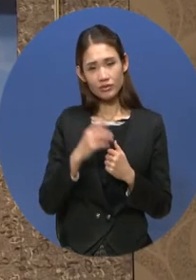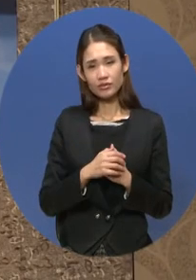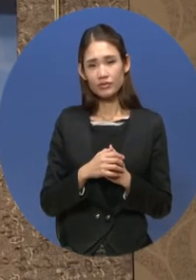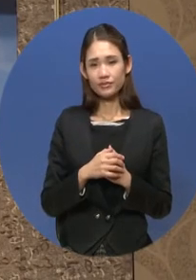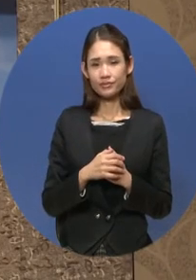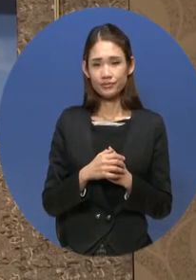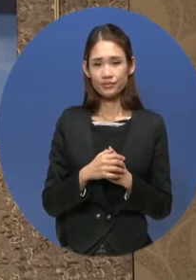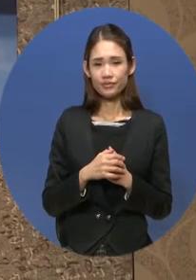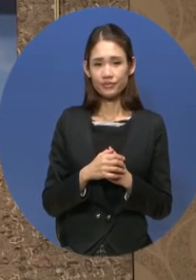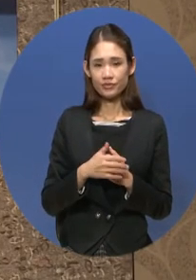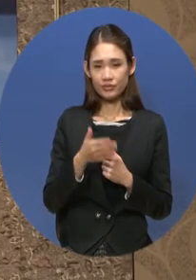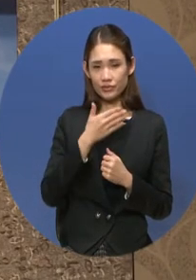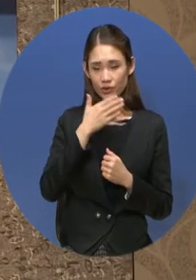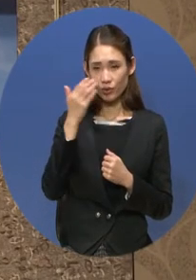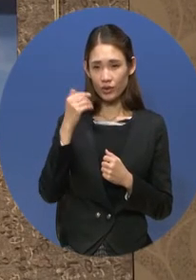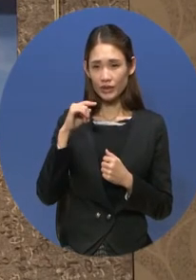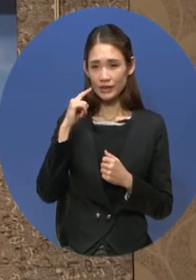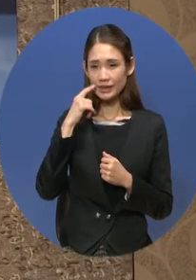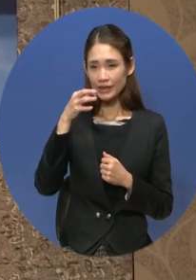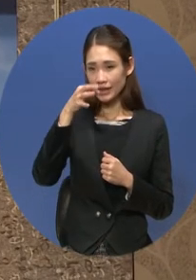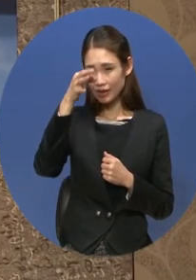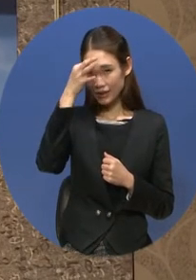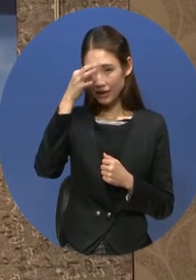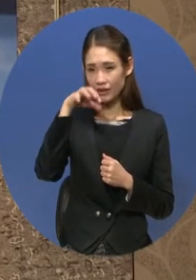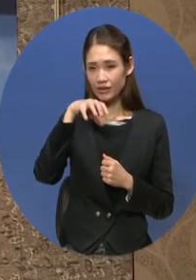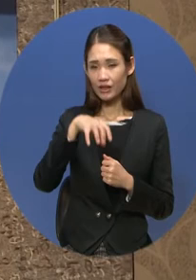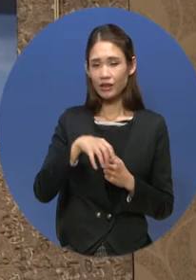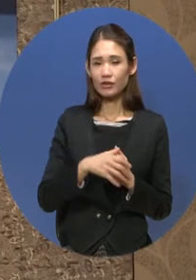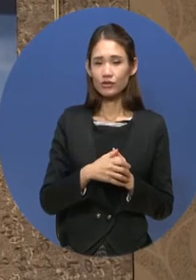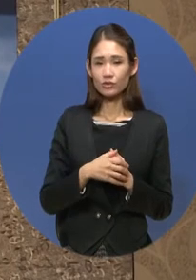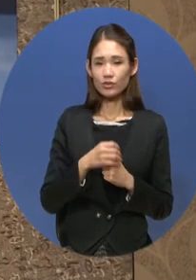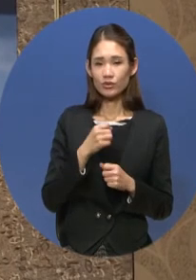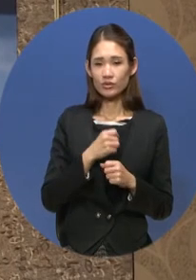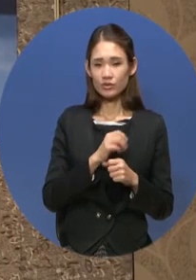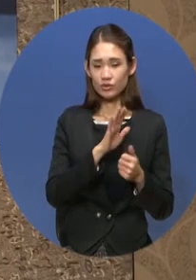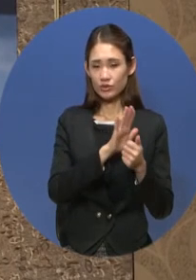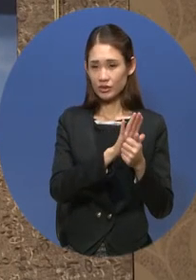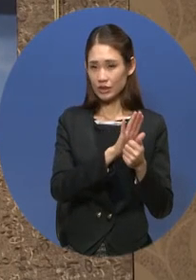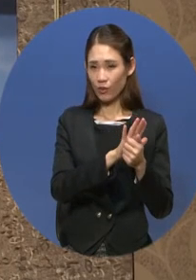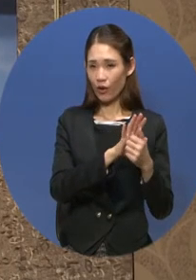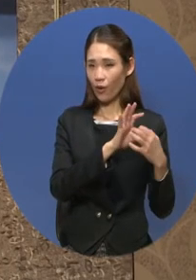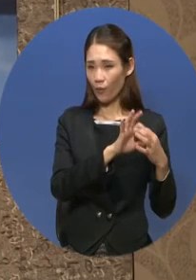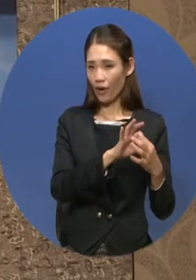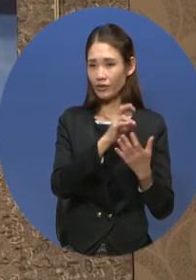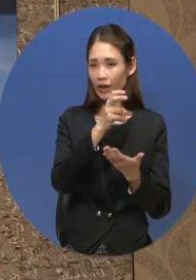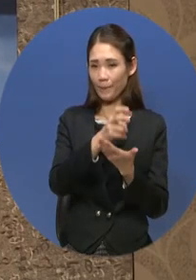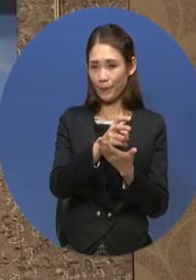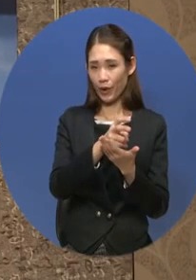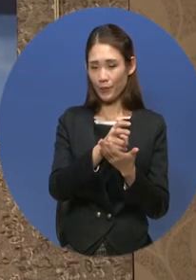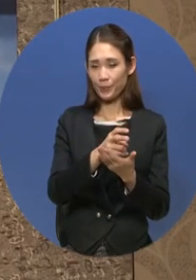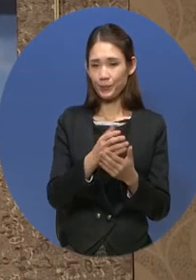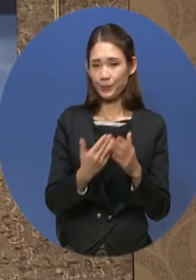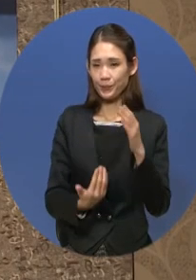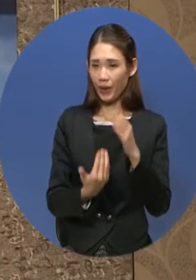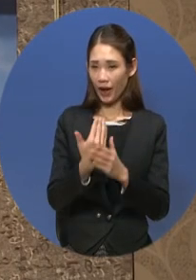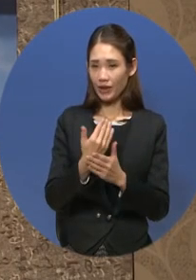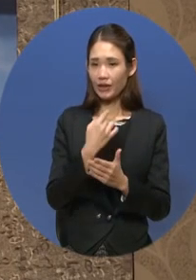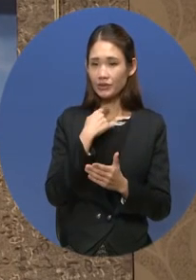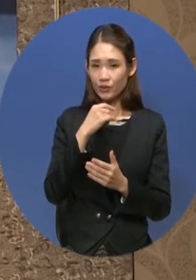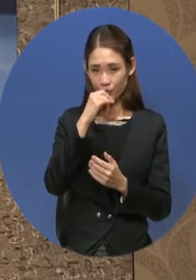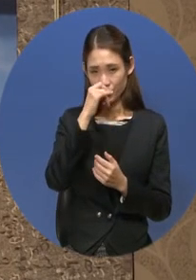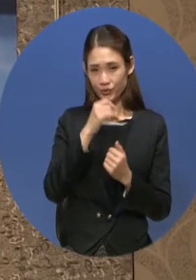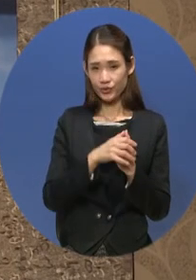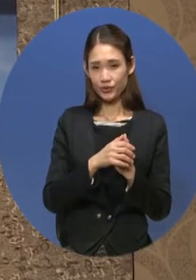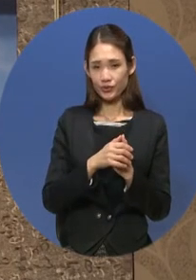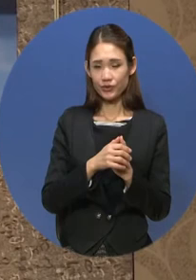게 청소년들, 청년들의 예술 공간 지원. 관한 네. 조례였던 것 같아요.